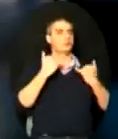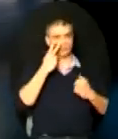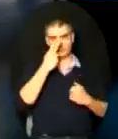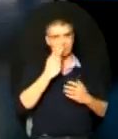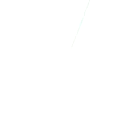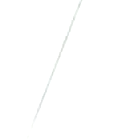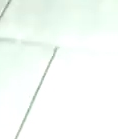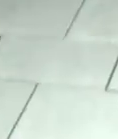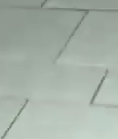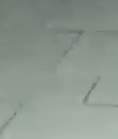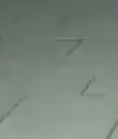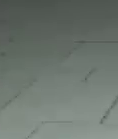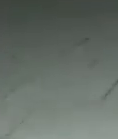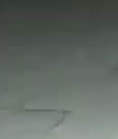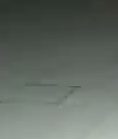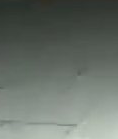הראשונה.